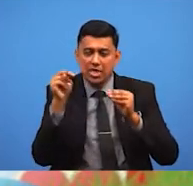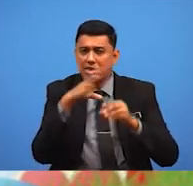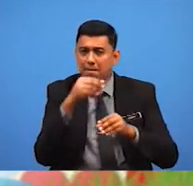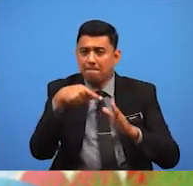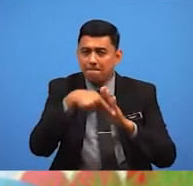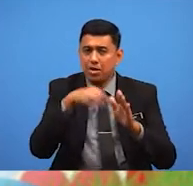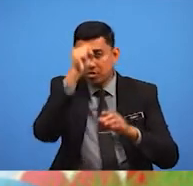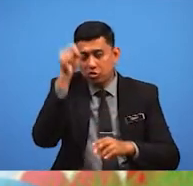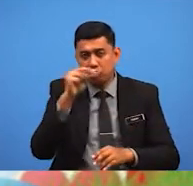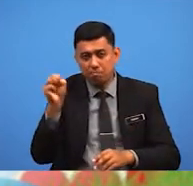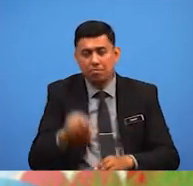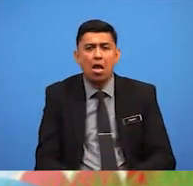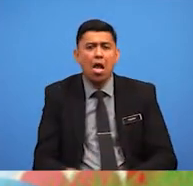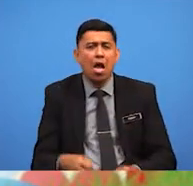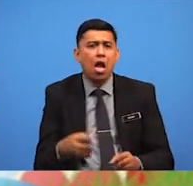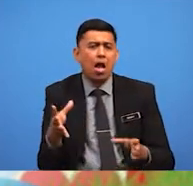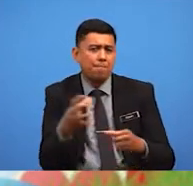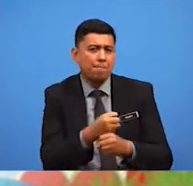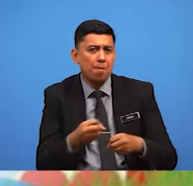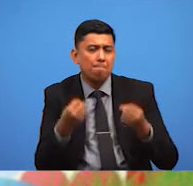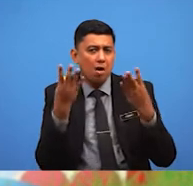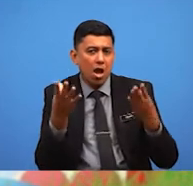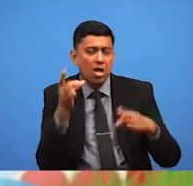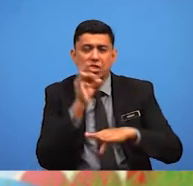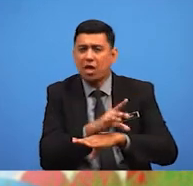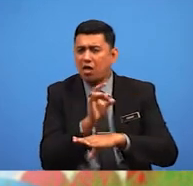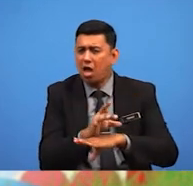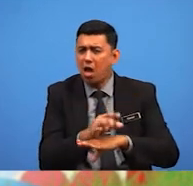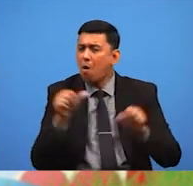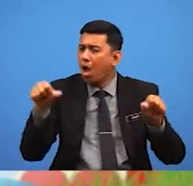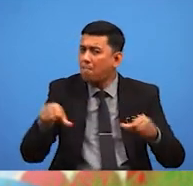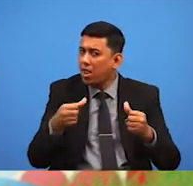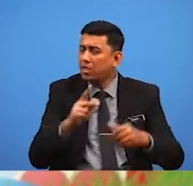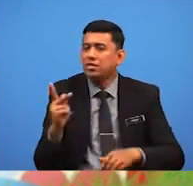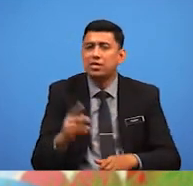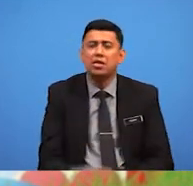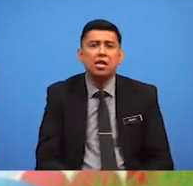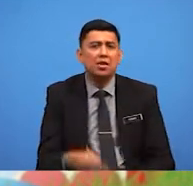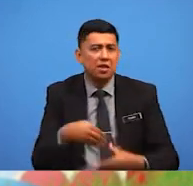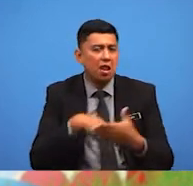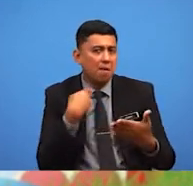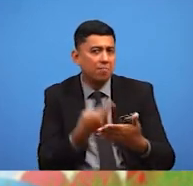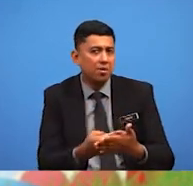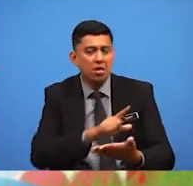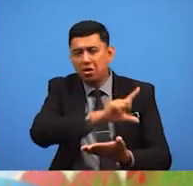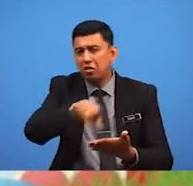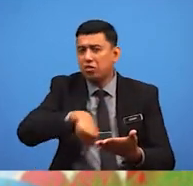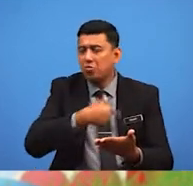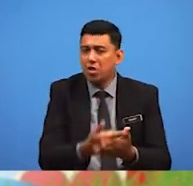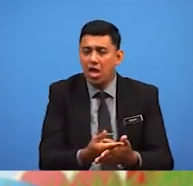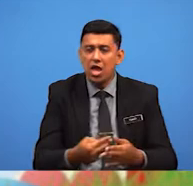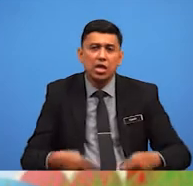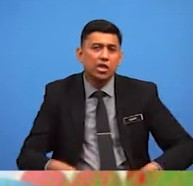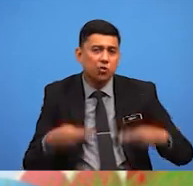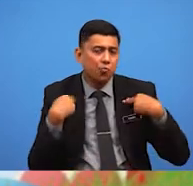pantun, terdapat banyak nasihat yang boleh kita amalkan dalam hampir keseluruhan